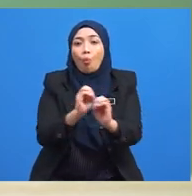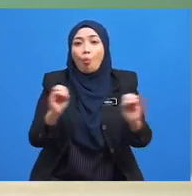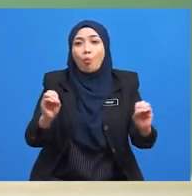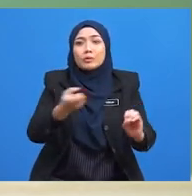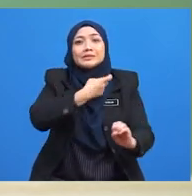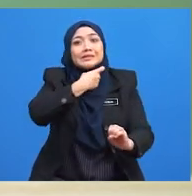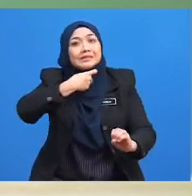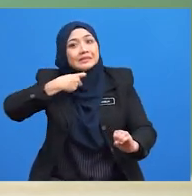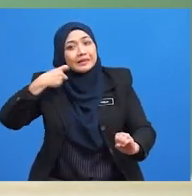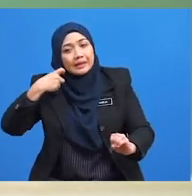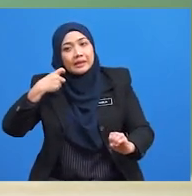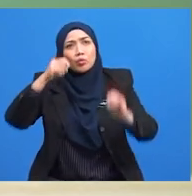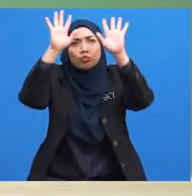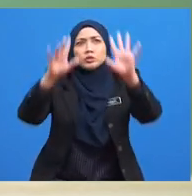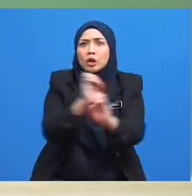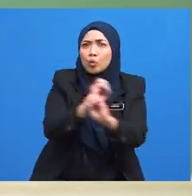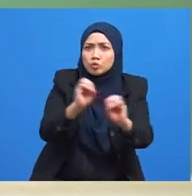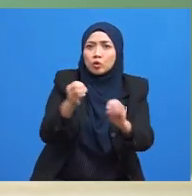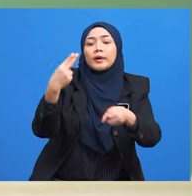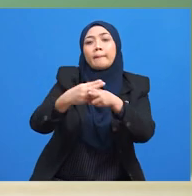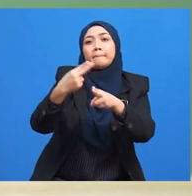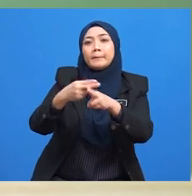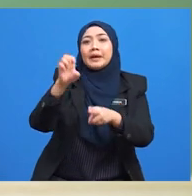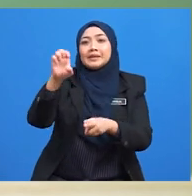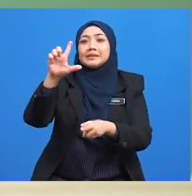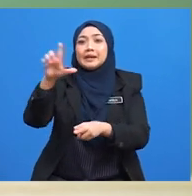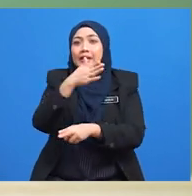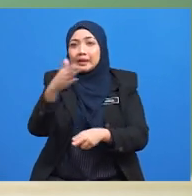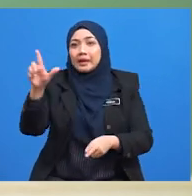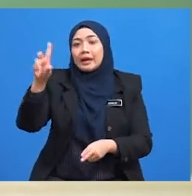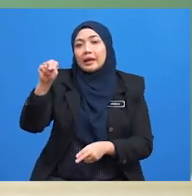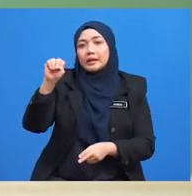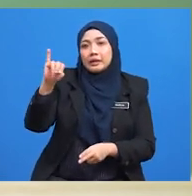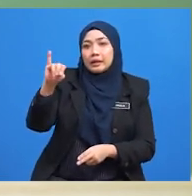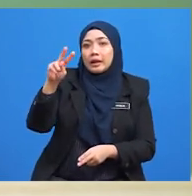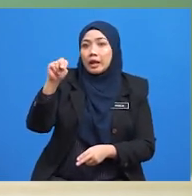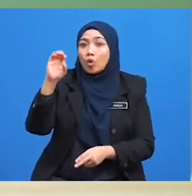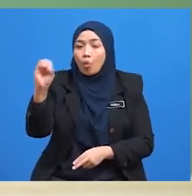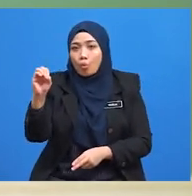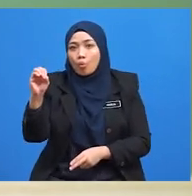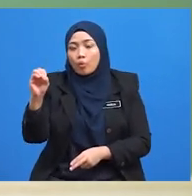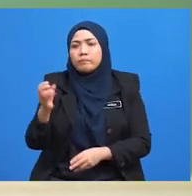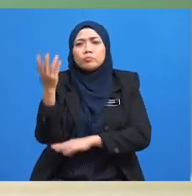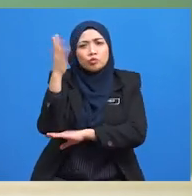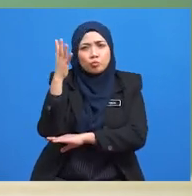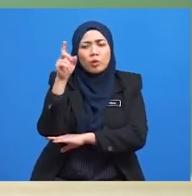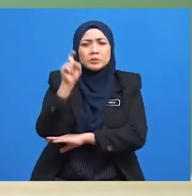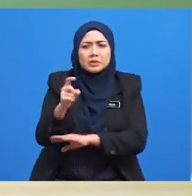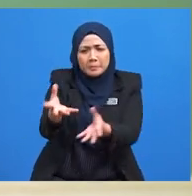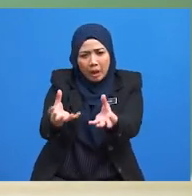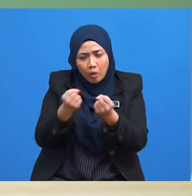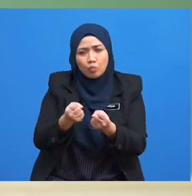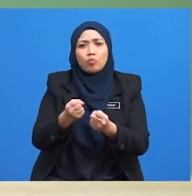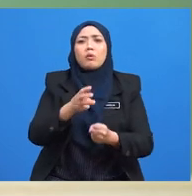lain terutamanya sistem ekologi. Hal ini demikian kerana tumbuhan sangat memerlukan air